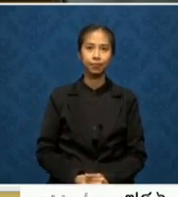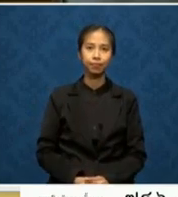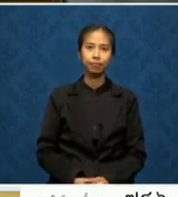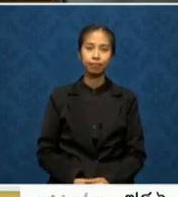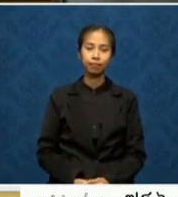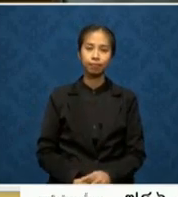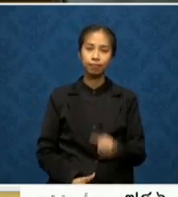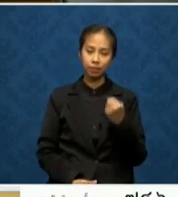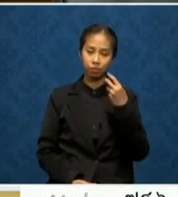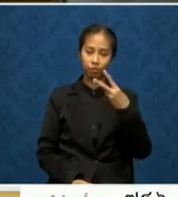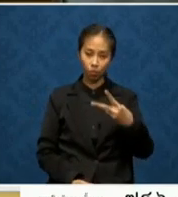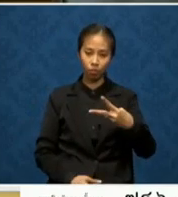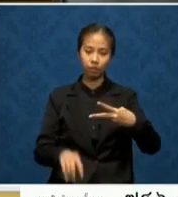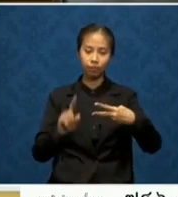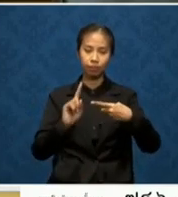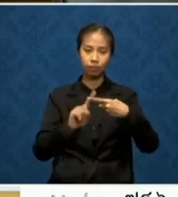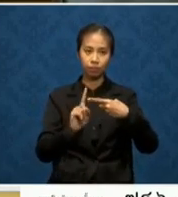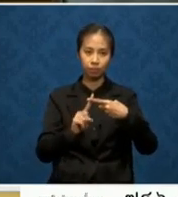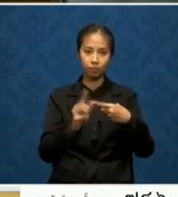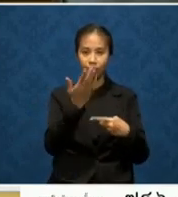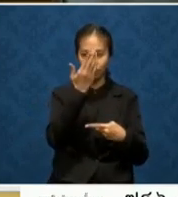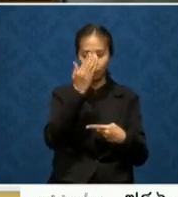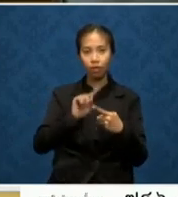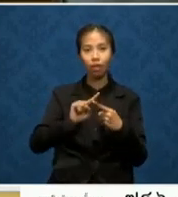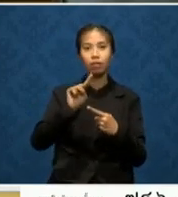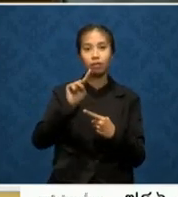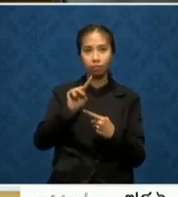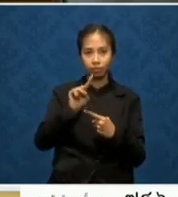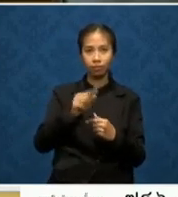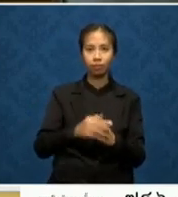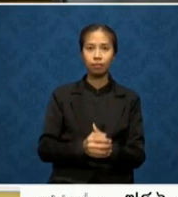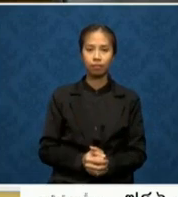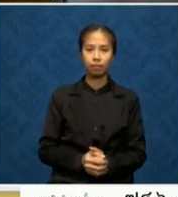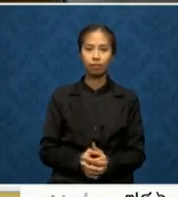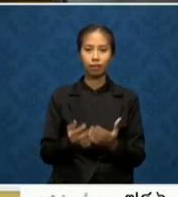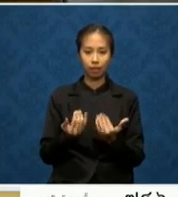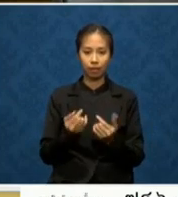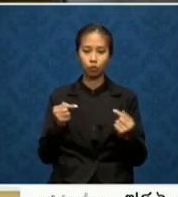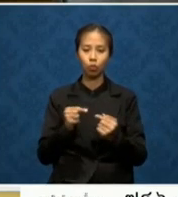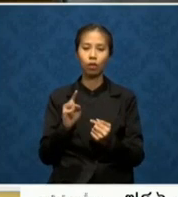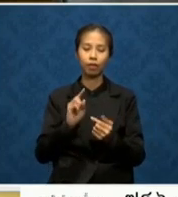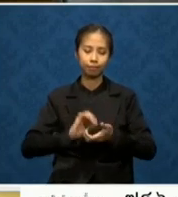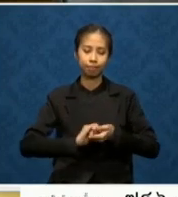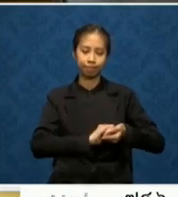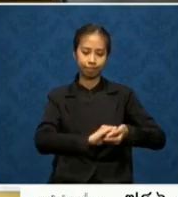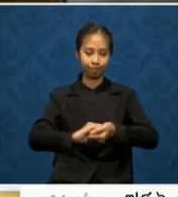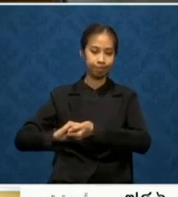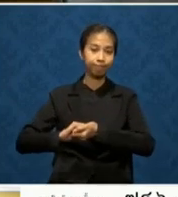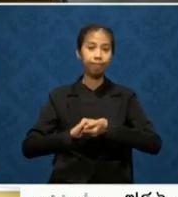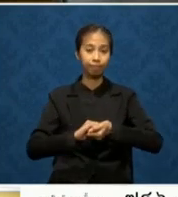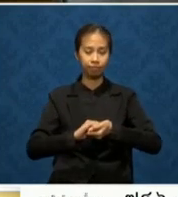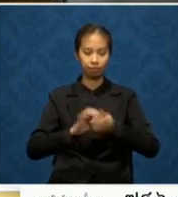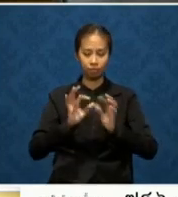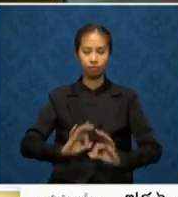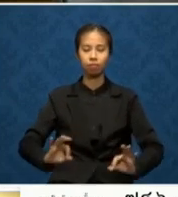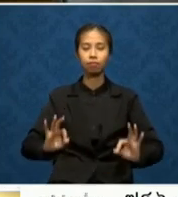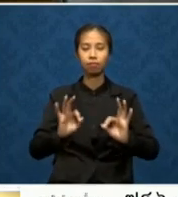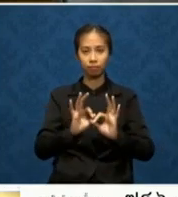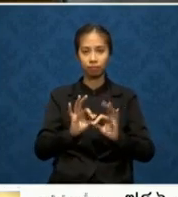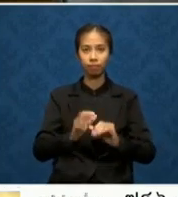ครับในหน้าหนึ่งเลยคือเรื่องการสร้างความสามัคคีปรองดองเรื่องนี้สำคัญม